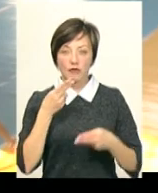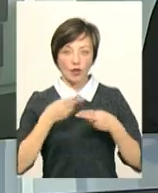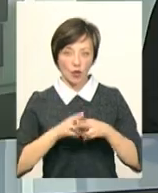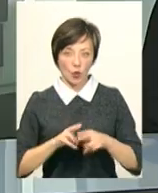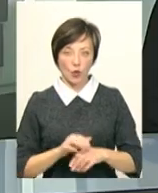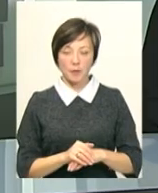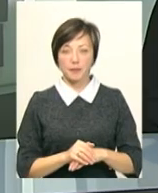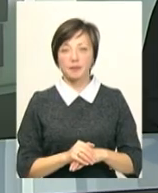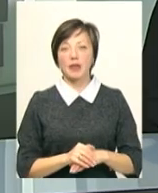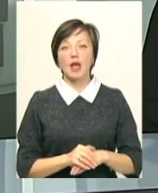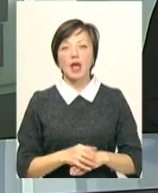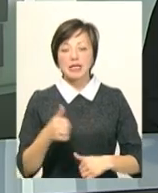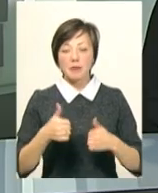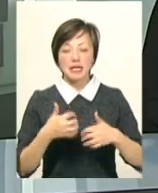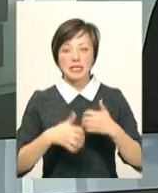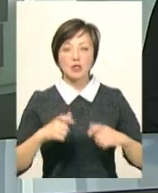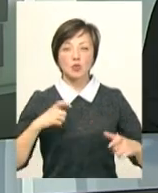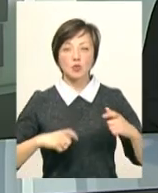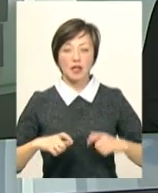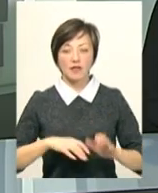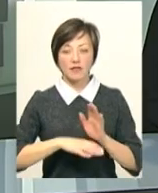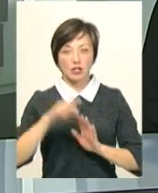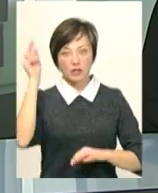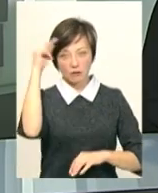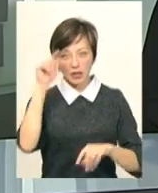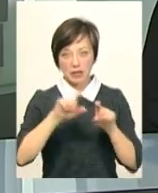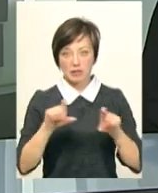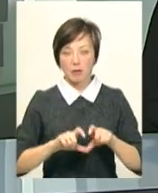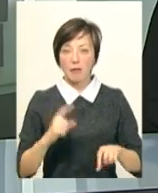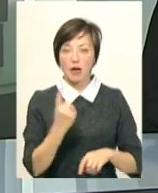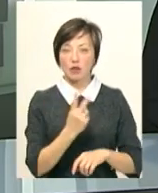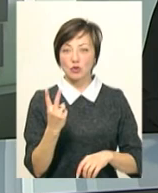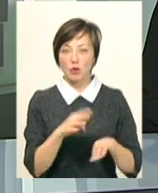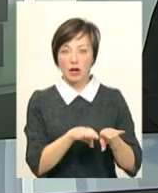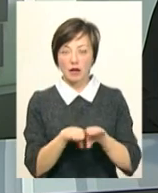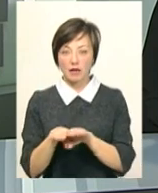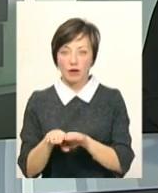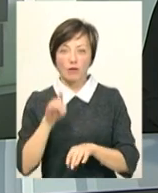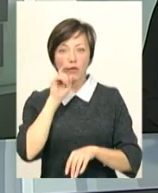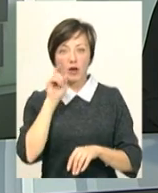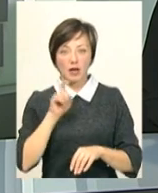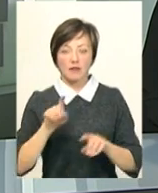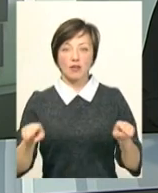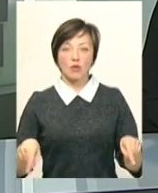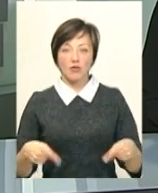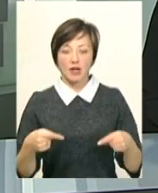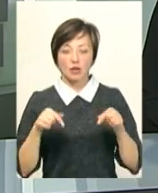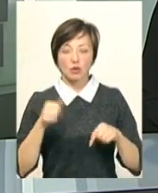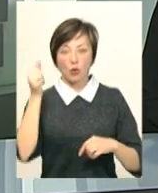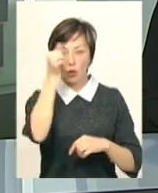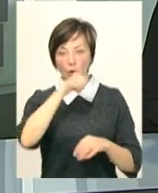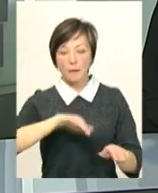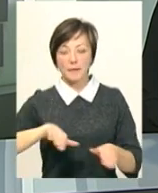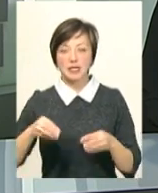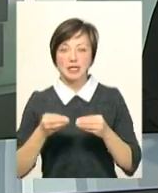технологій. Нагадаємо, змагання серед студентів вищих навчальних закладів першого-другого рівня акредитації в Україні відновилися цього року